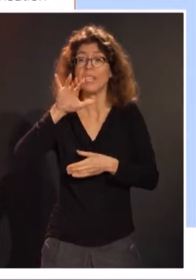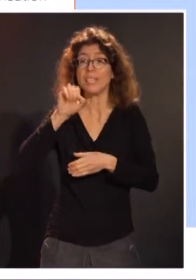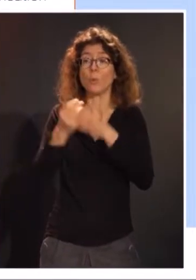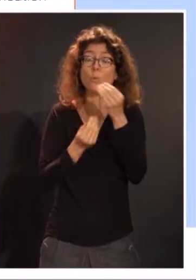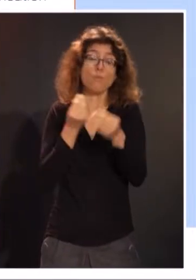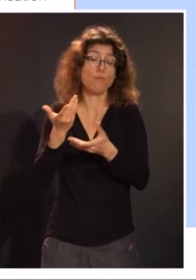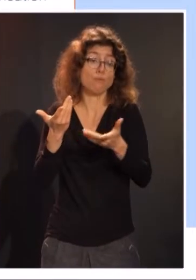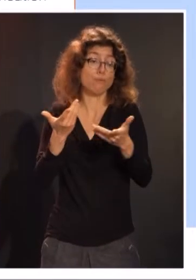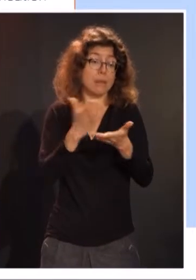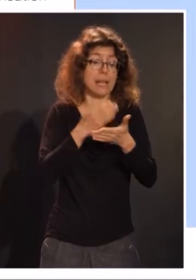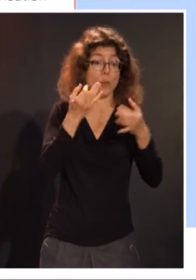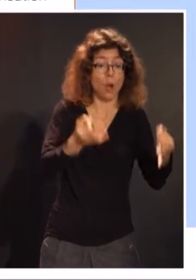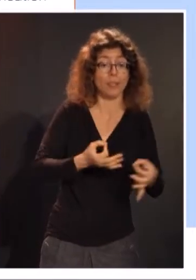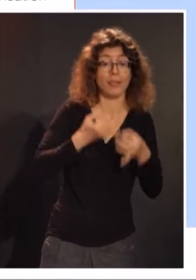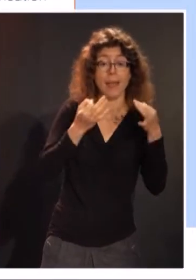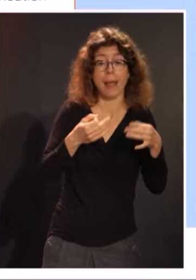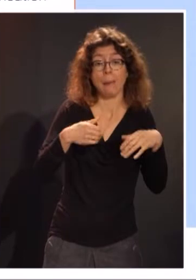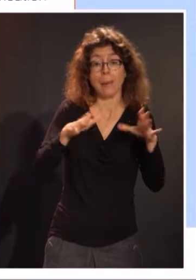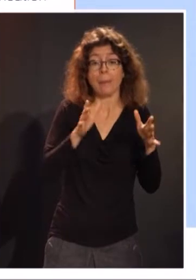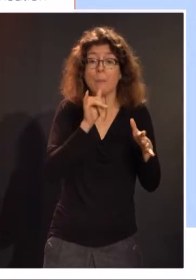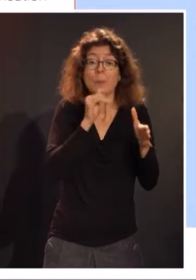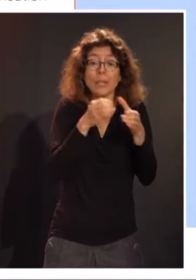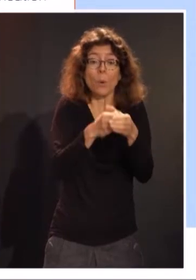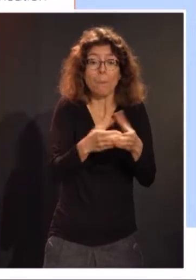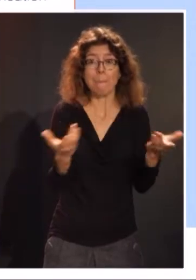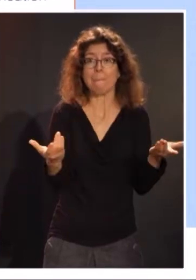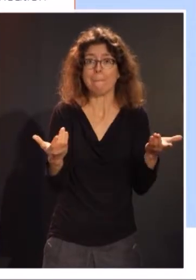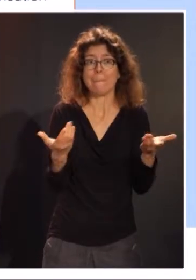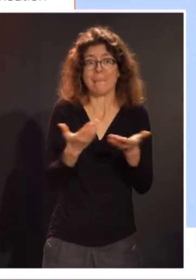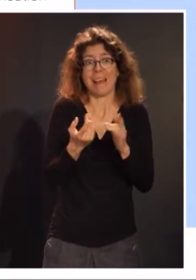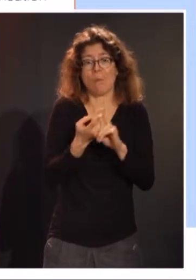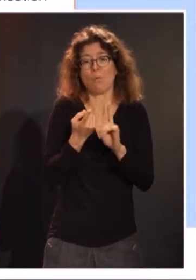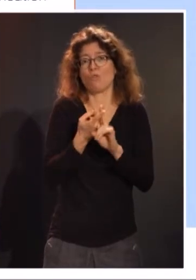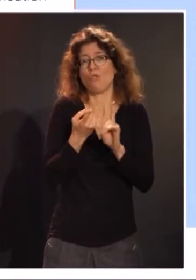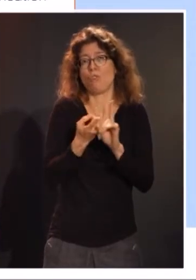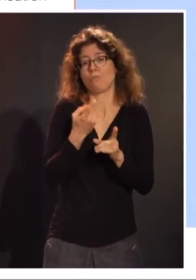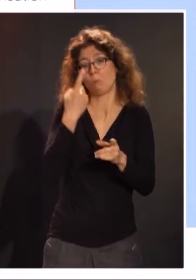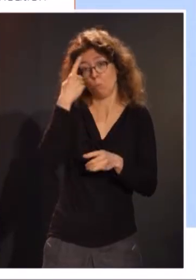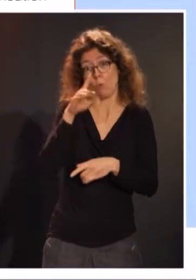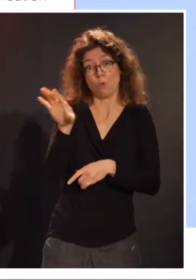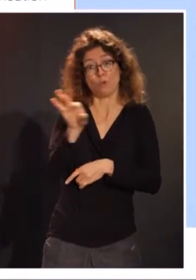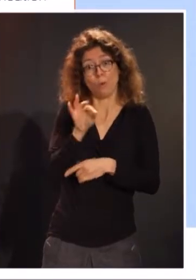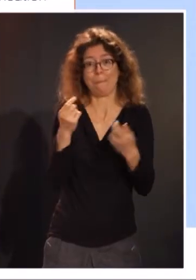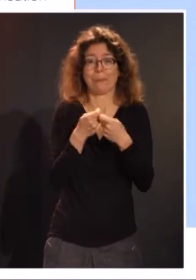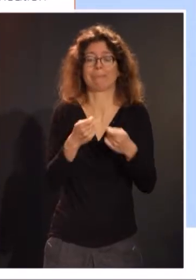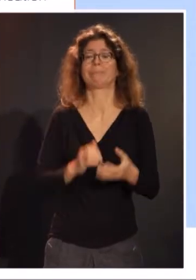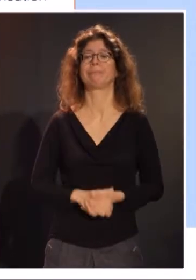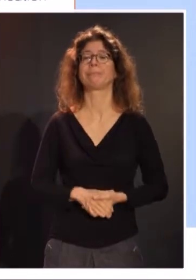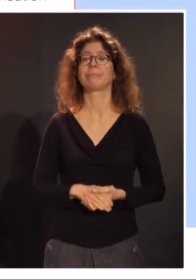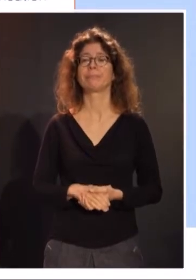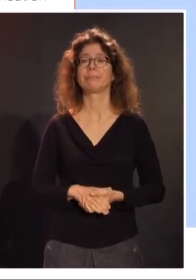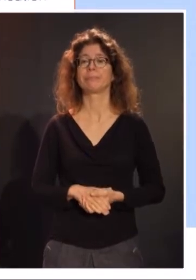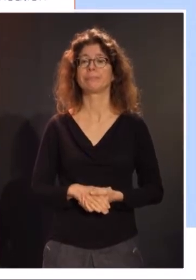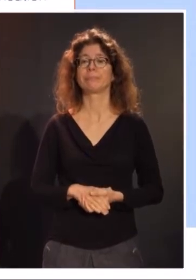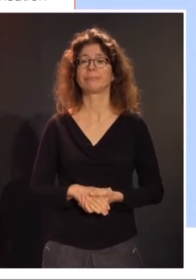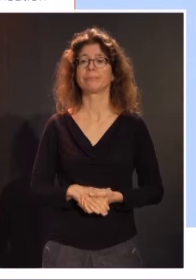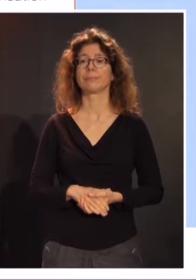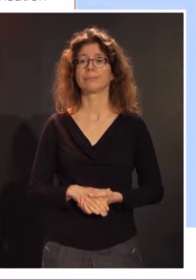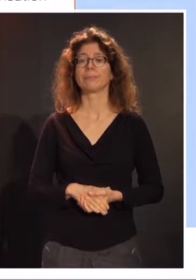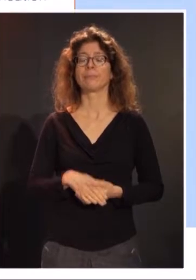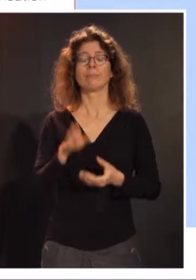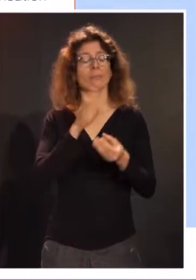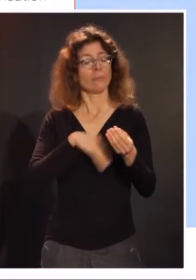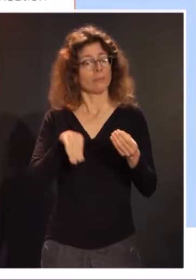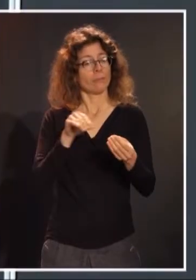en milieu ordinaire, mais dans une classe à effectif réduit, ça pourra avoir des impacts aussi sur les choix des outils qu'on va proposer. On va regarder quelles sont